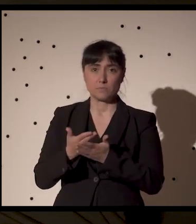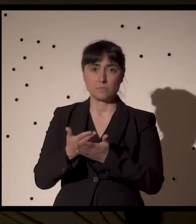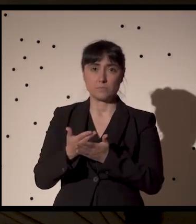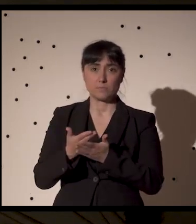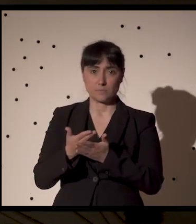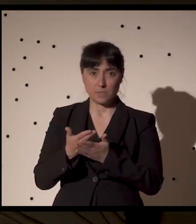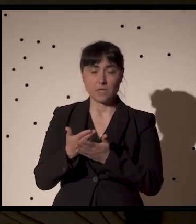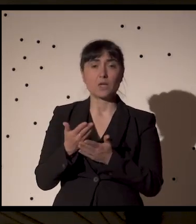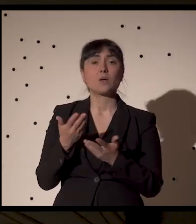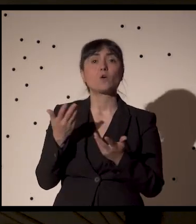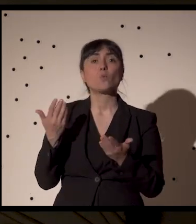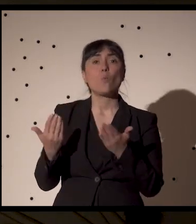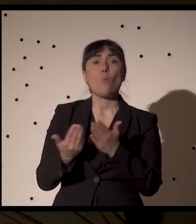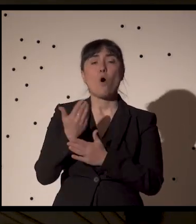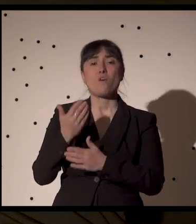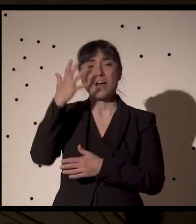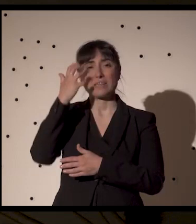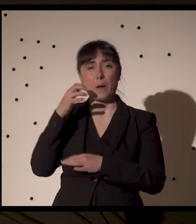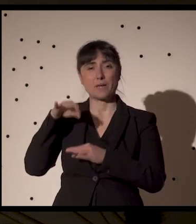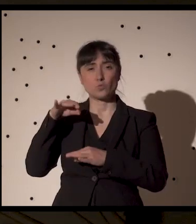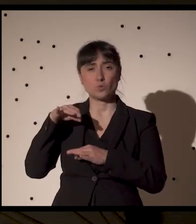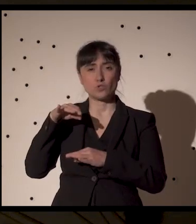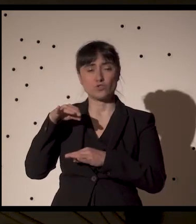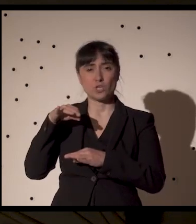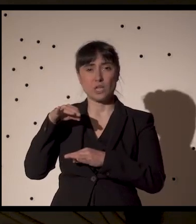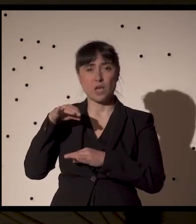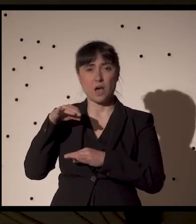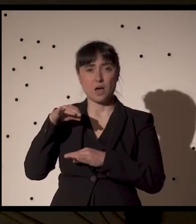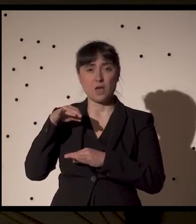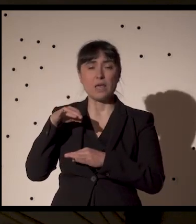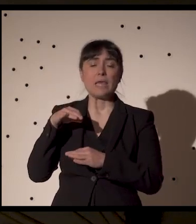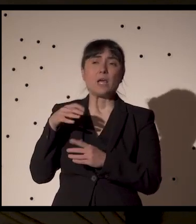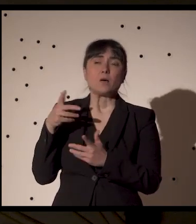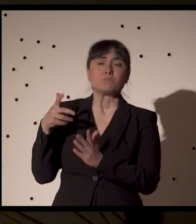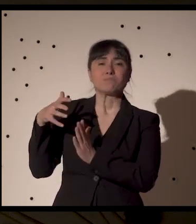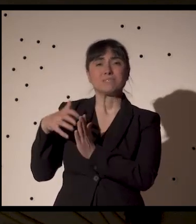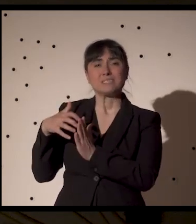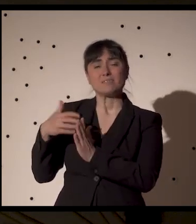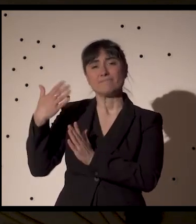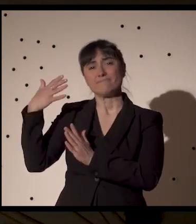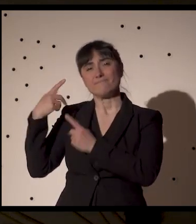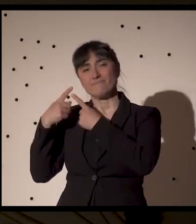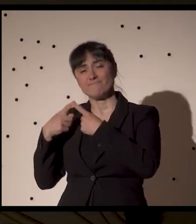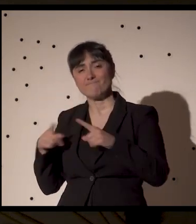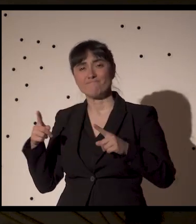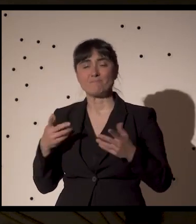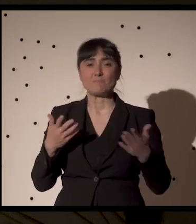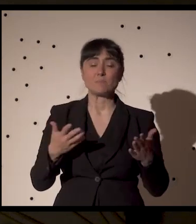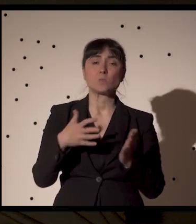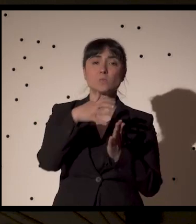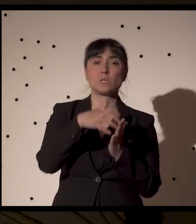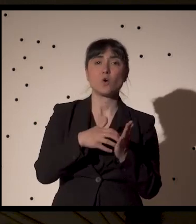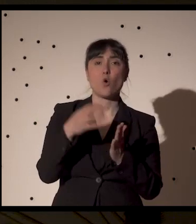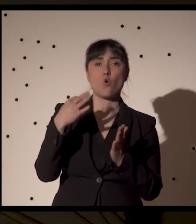un grande testo come era stato wendrence Ops Falling o Anatomia di un suicidio con una drammaturgia originale che la compagnia